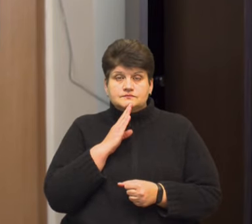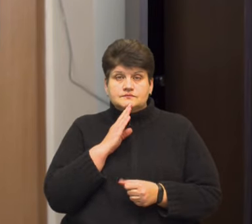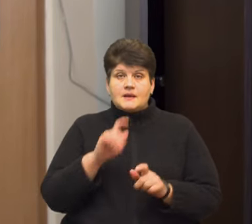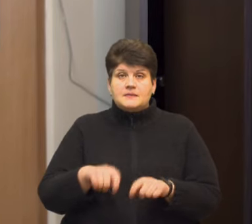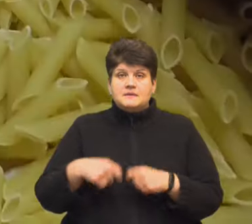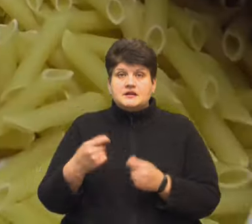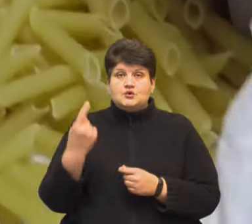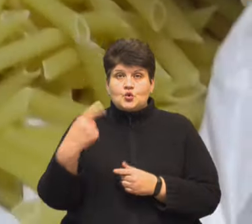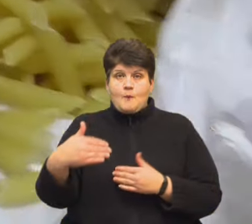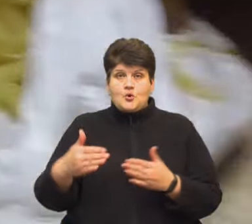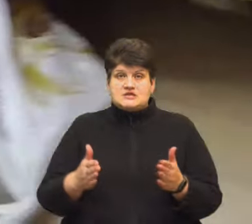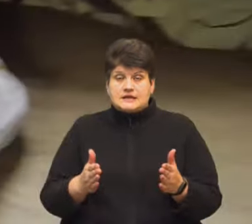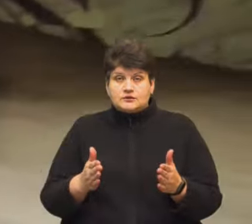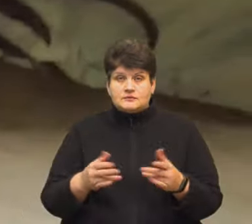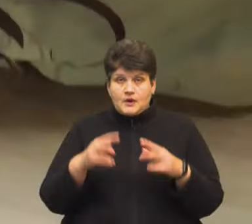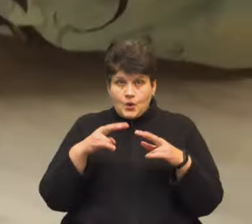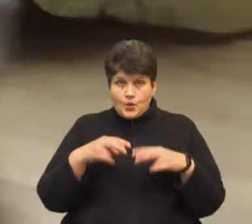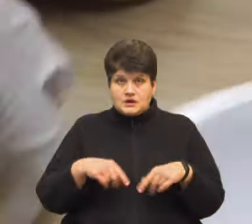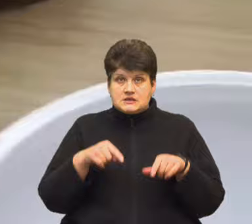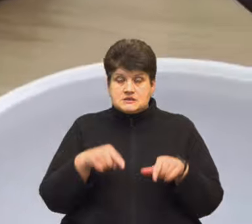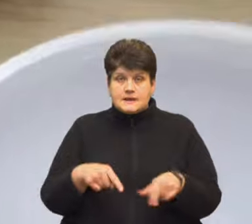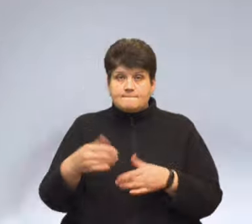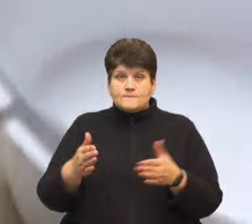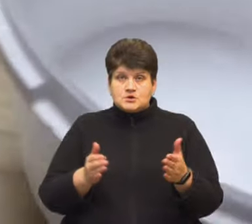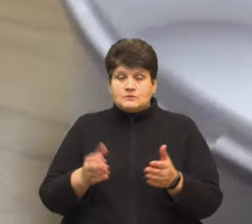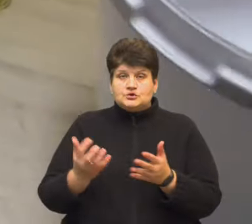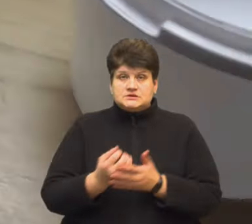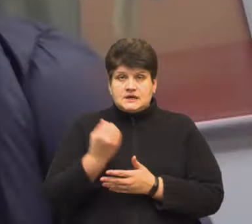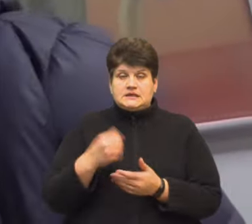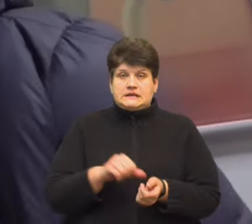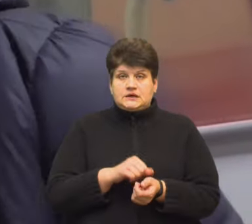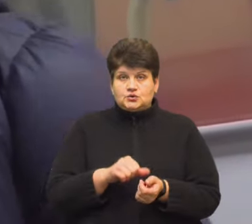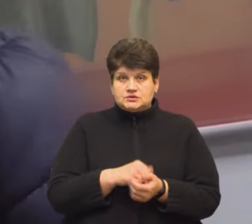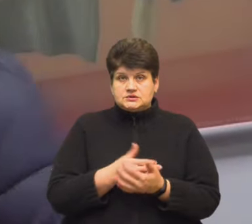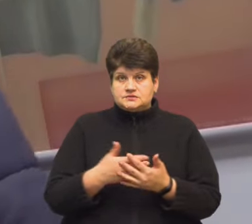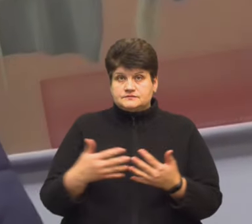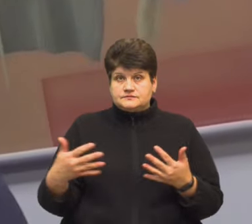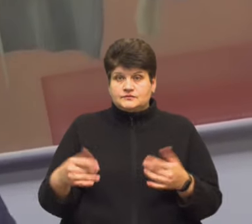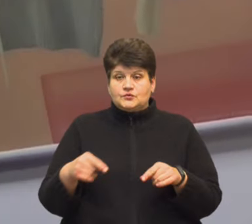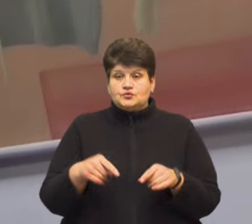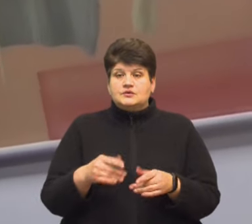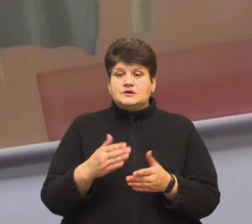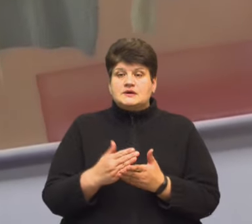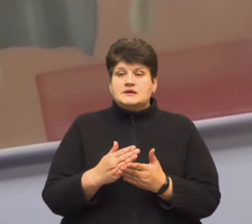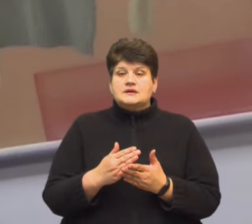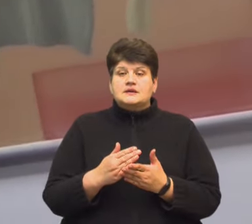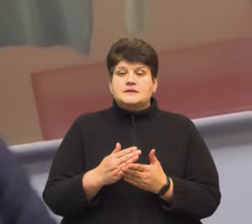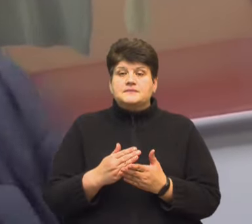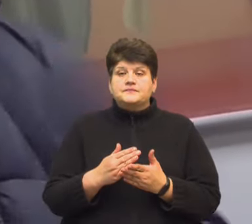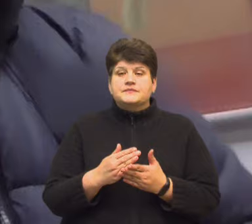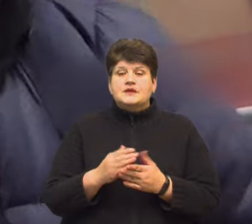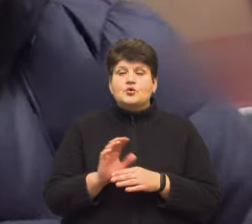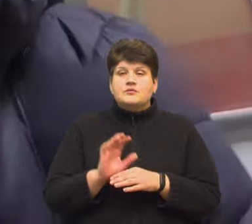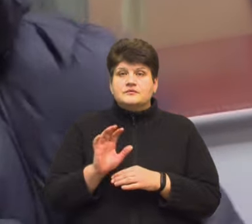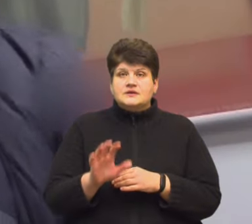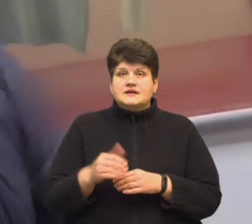однієї із посилок при огляді даної посилки було виявлено наркотичні засоби що знаходиться в посилці яку ви збиралися відпра яку Ви відправили